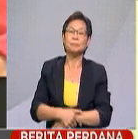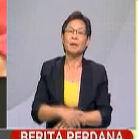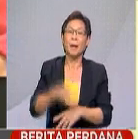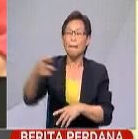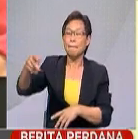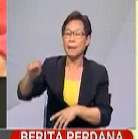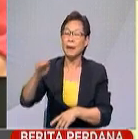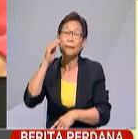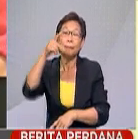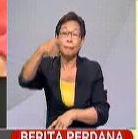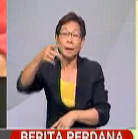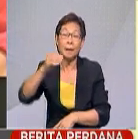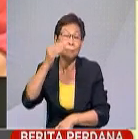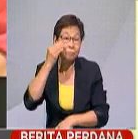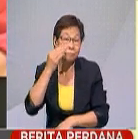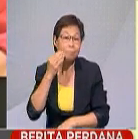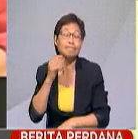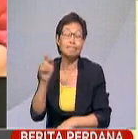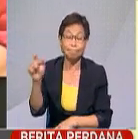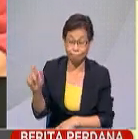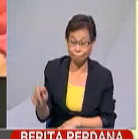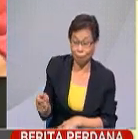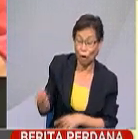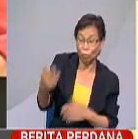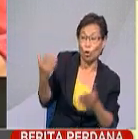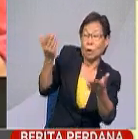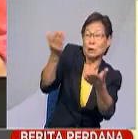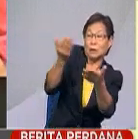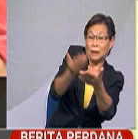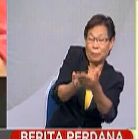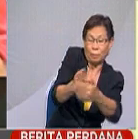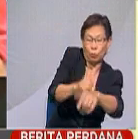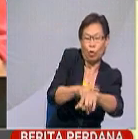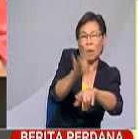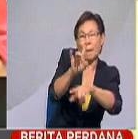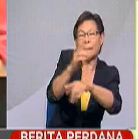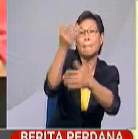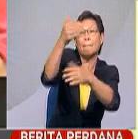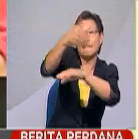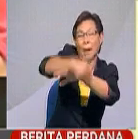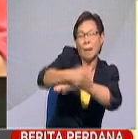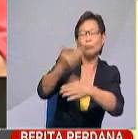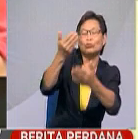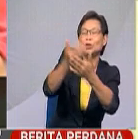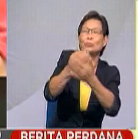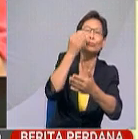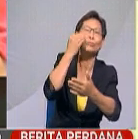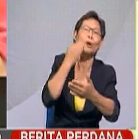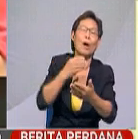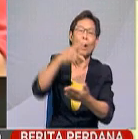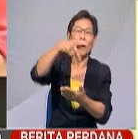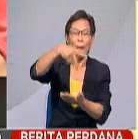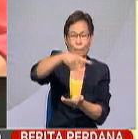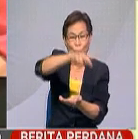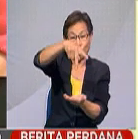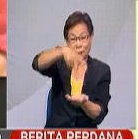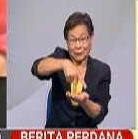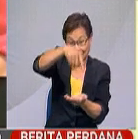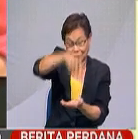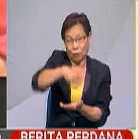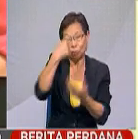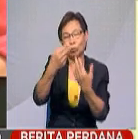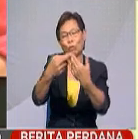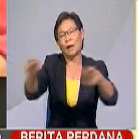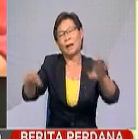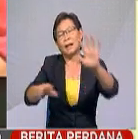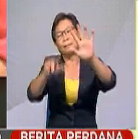Perdana Menteri Tun Dr. Mahathir Mohamad yang telah pun tiba sekitar pukul 8 pagi malam tadi di Pusat Konvensyen ini bagi